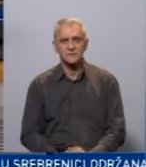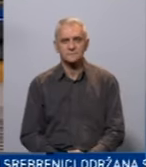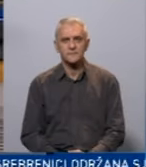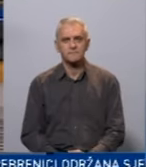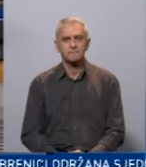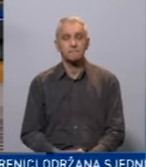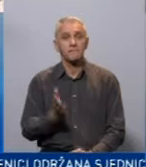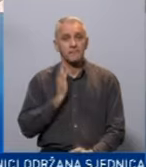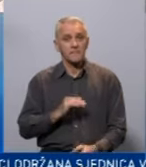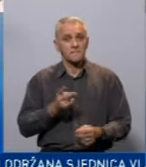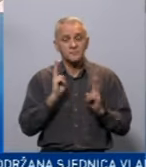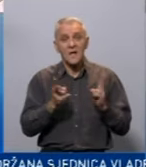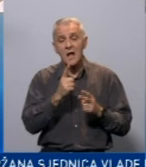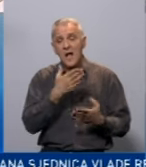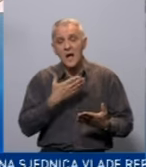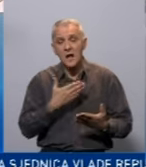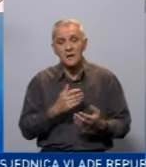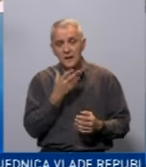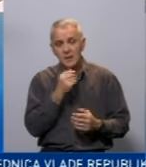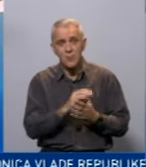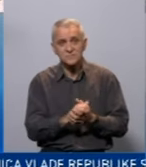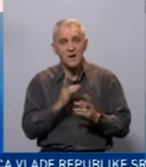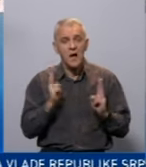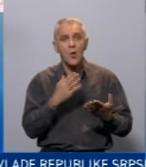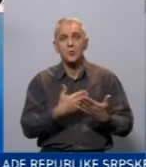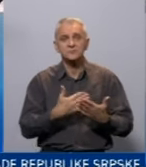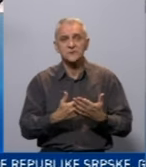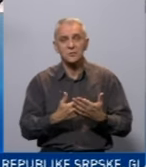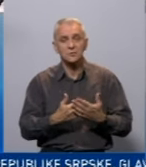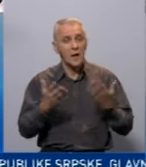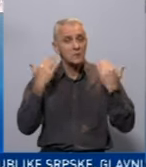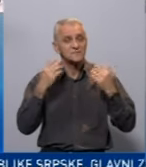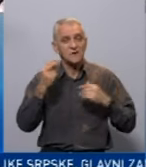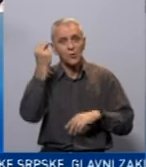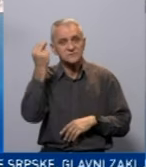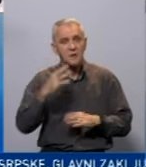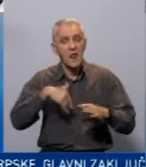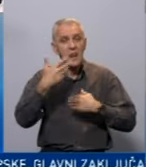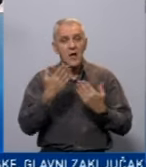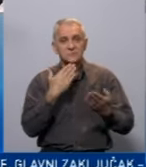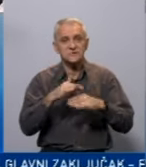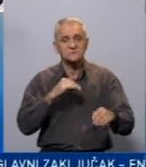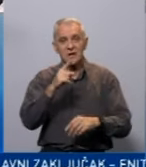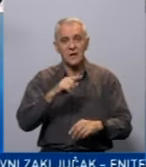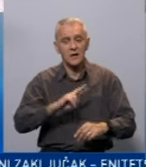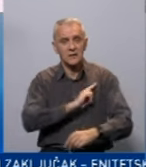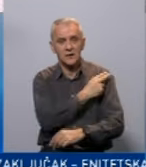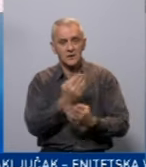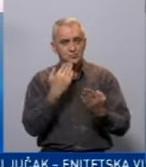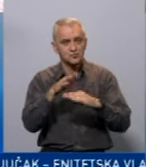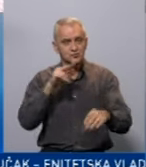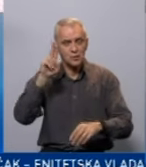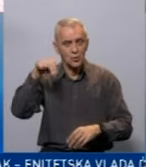Srbiji. Gospodine Milosavljeviću, lijep pozdrav i evo kako ocjenjujete atmosferu u Srbiji nakon sjednice Generalne skupštine UN-a